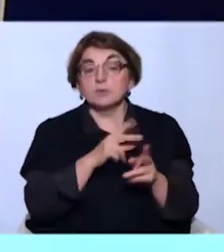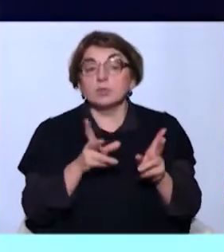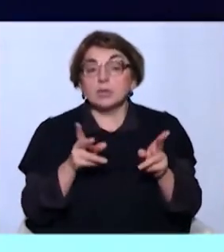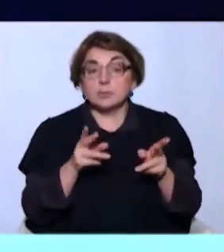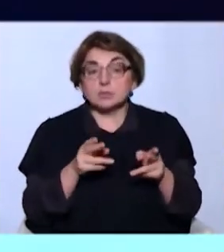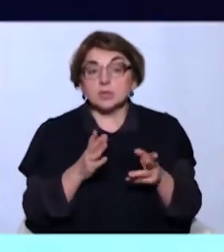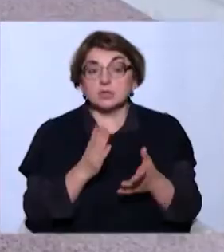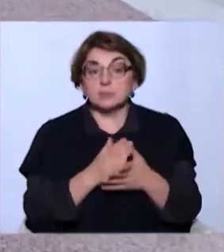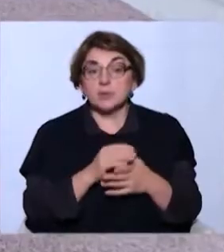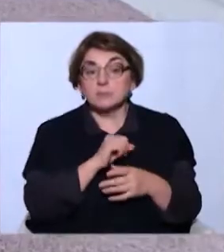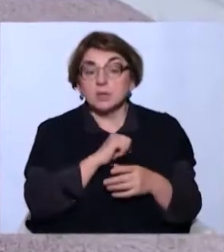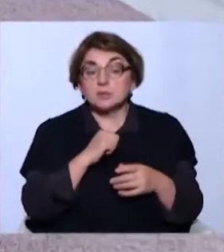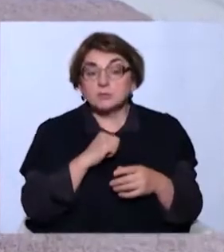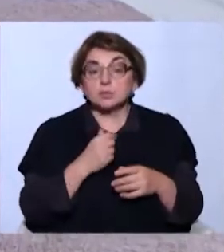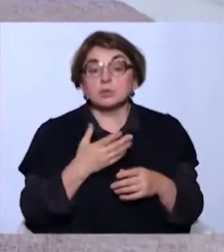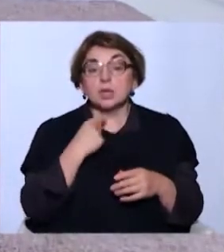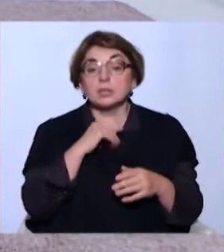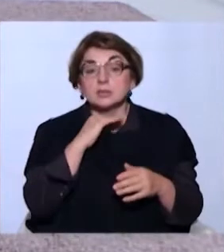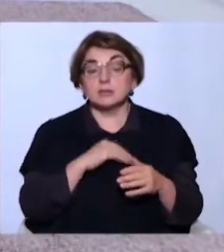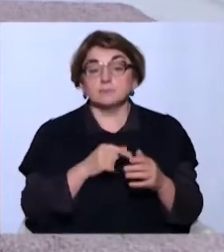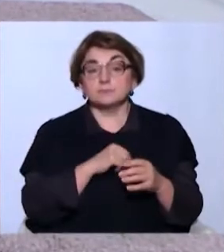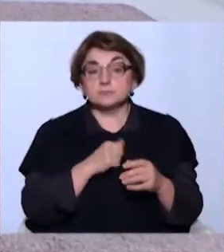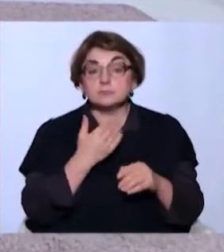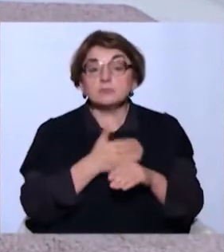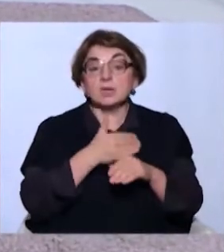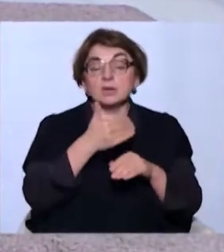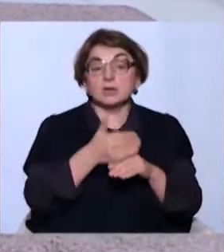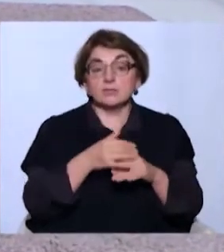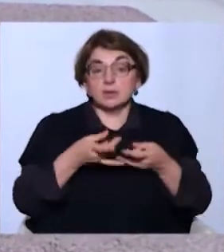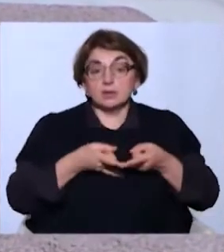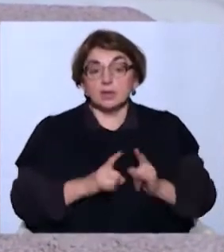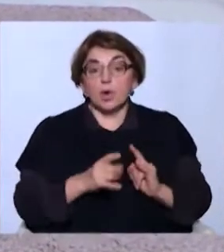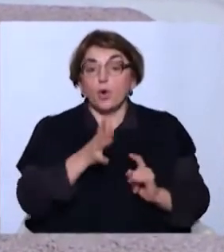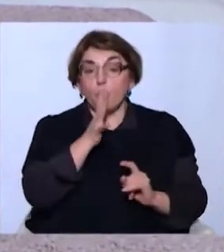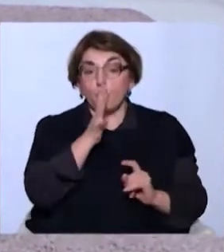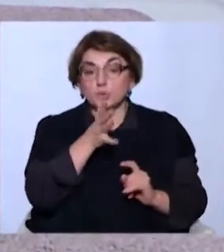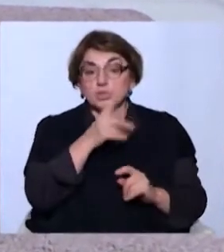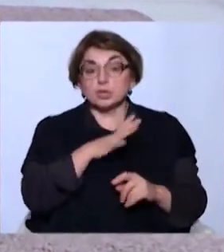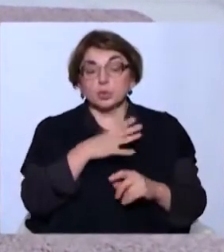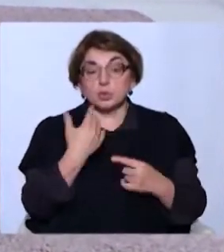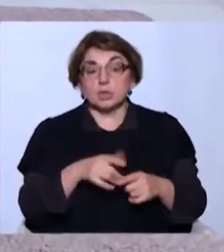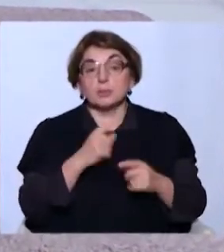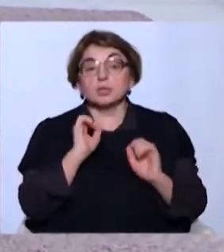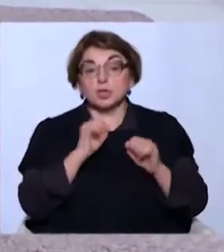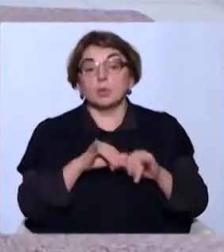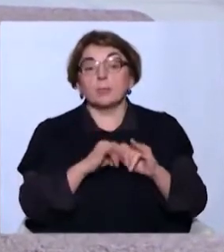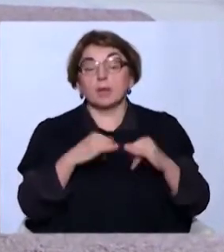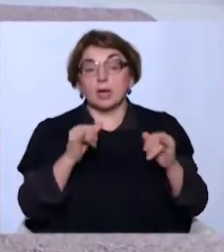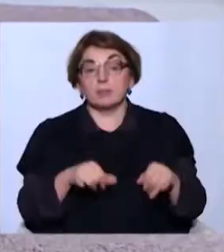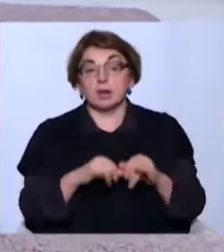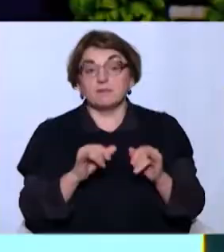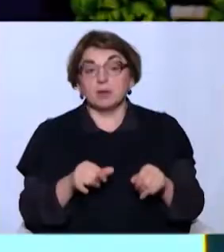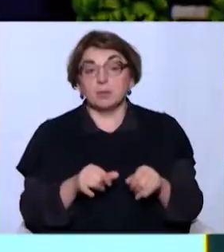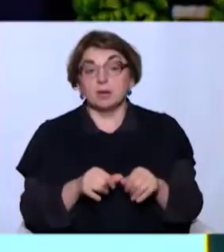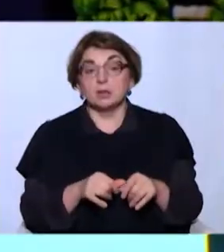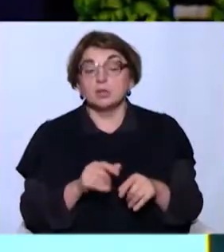კიბოსნაირები სქესმწიფე ასაკს საკმაოდ გვიან აღწევენ, 5 წლის ასაკში ხდებიან შეუძლიათ გამრავლება